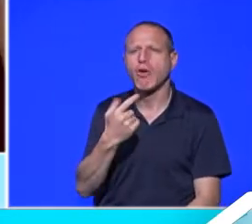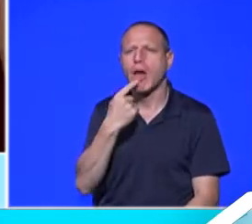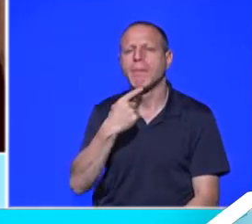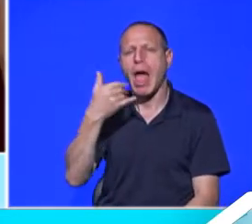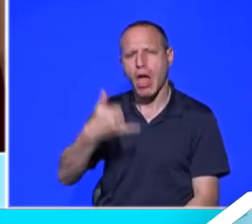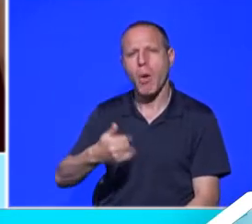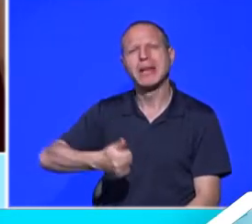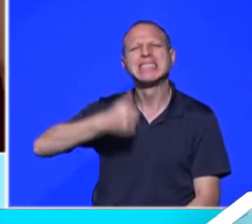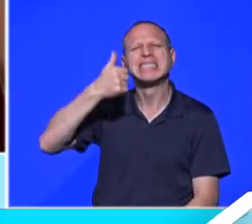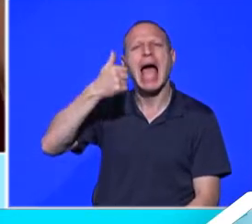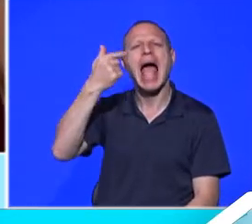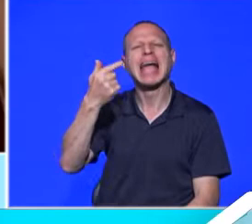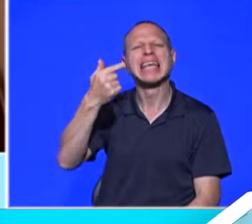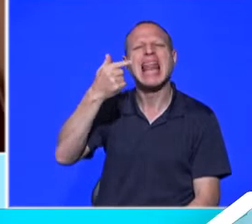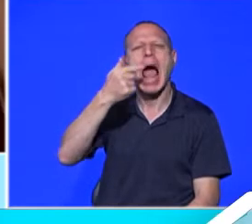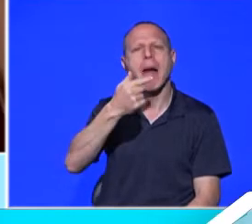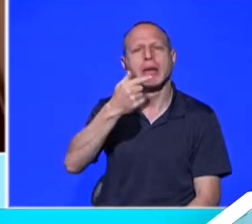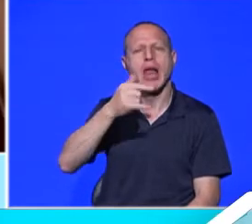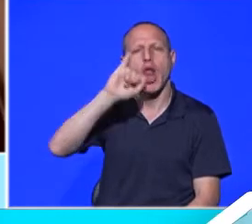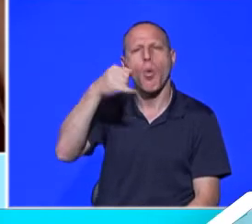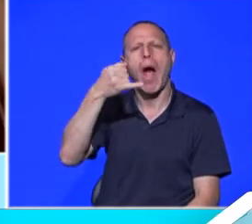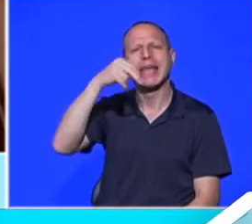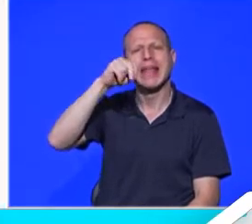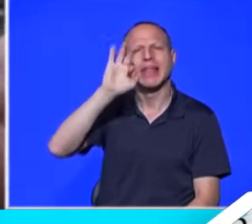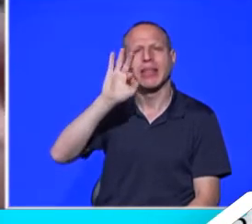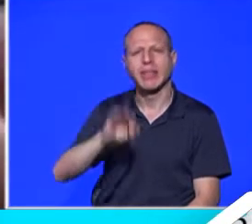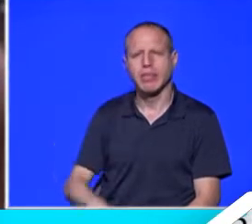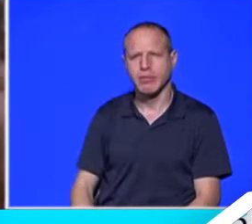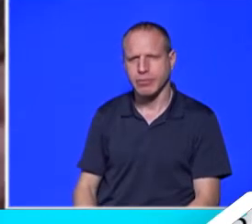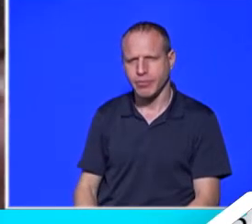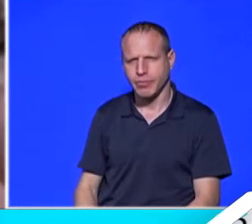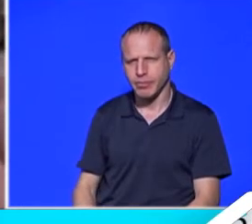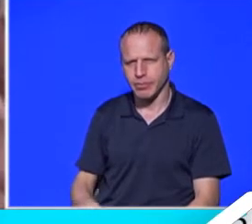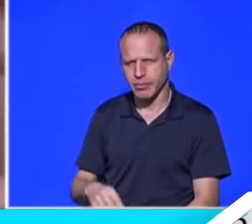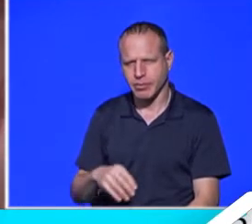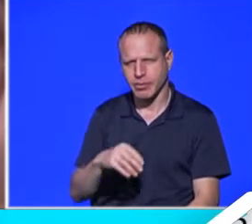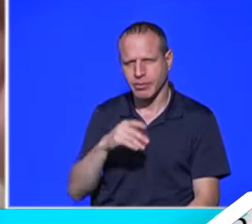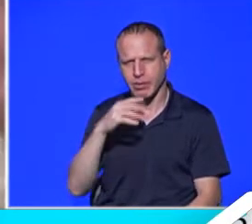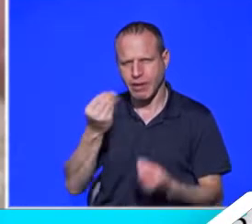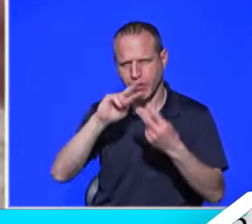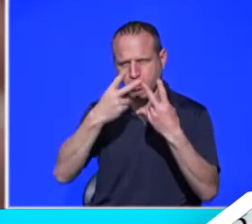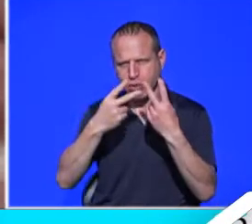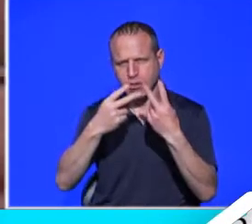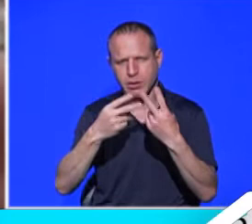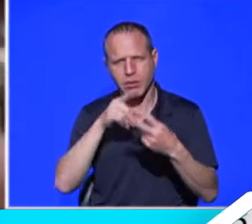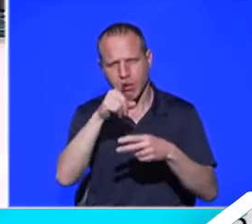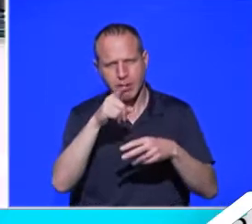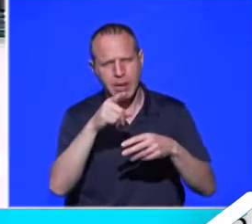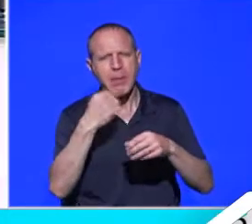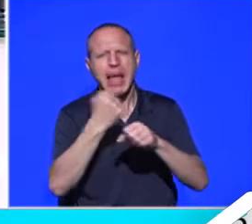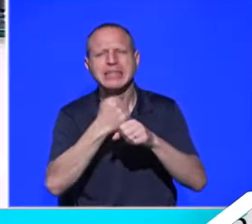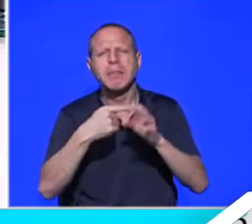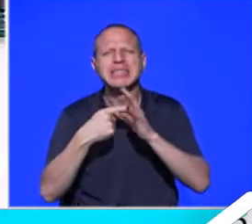שאמרה היום השרה גילה גמליאל ל-Ynet. תני לי רגע להבין, אם סרגלתם וציפיתם ודימיתם